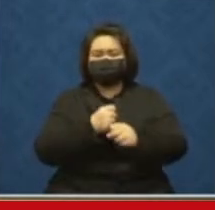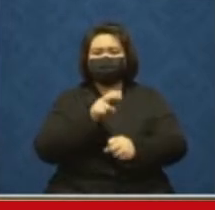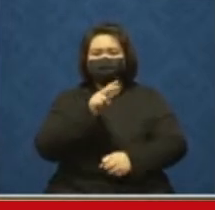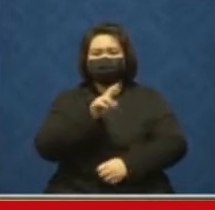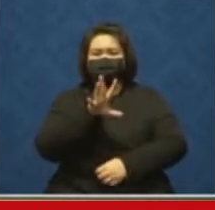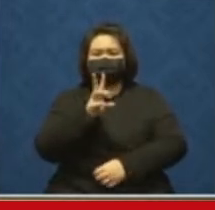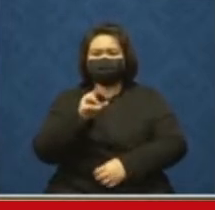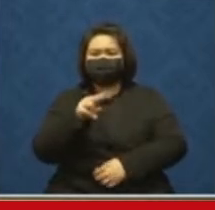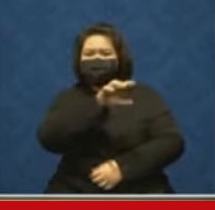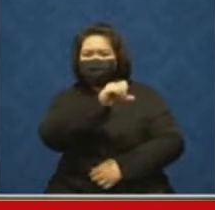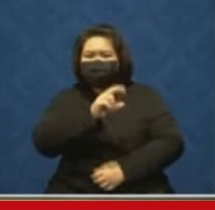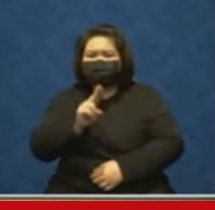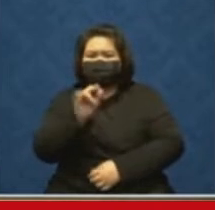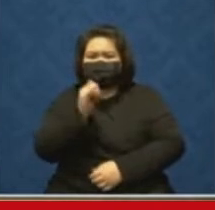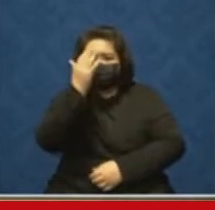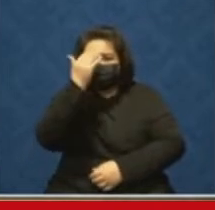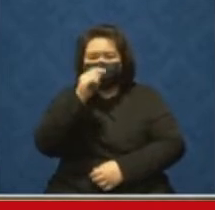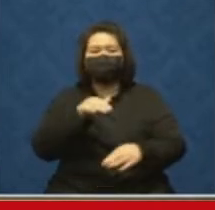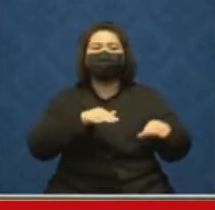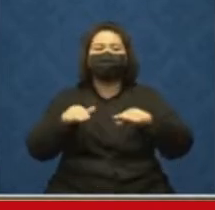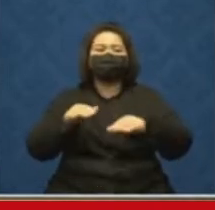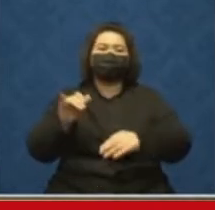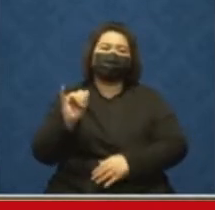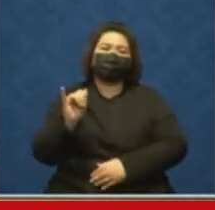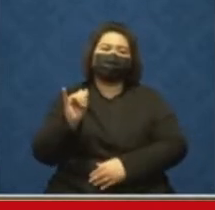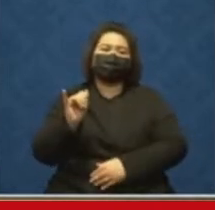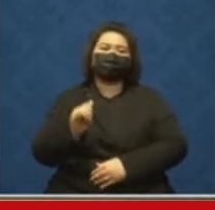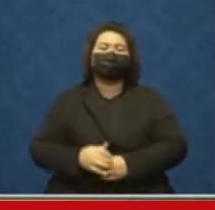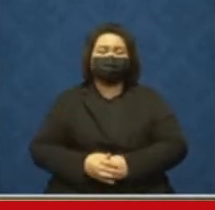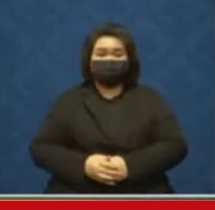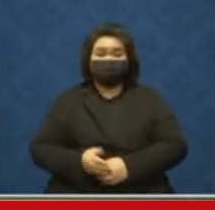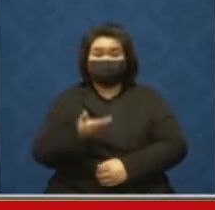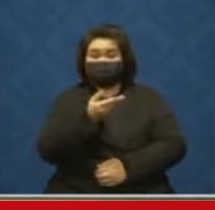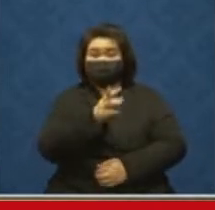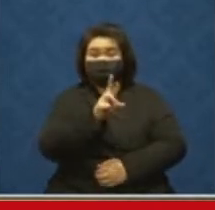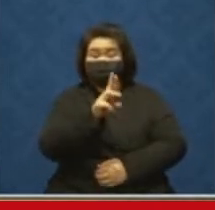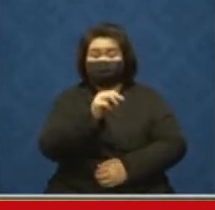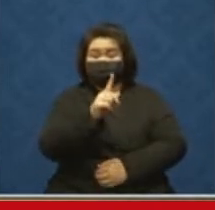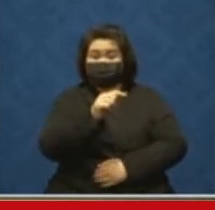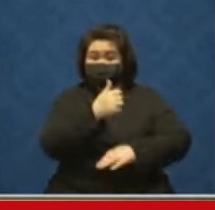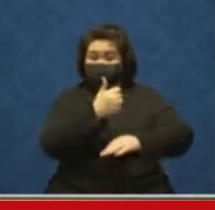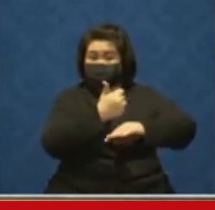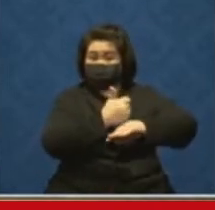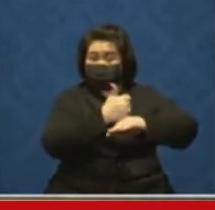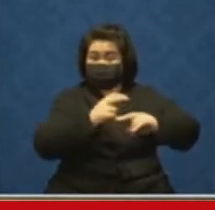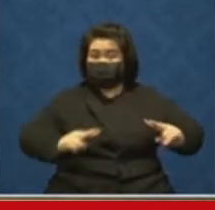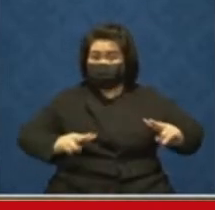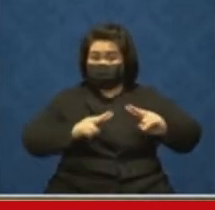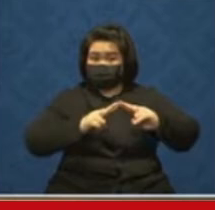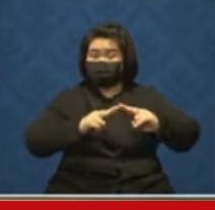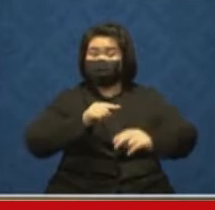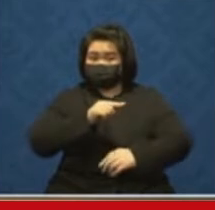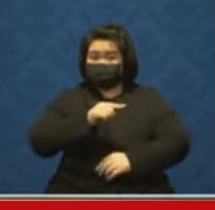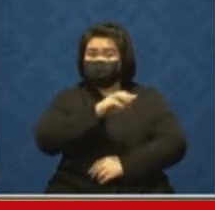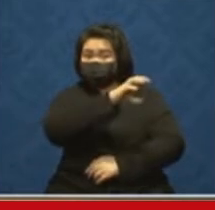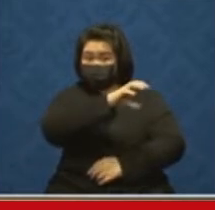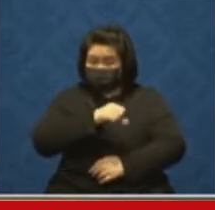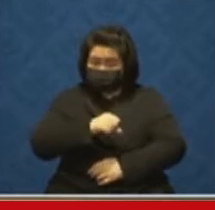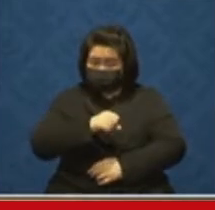ว